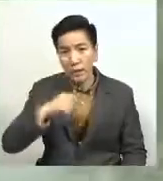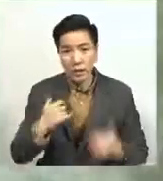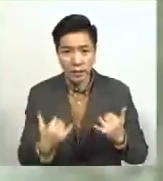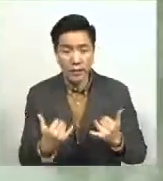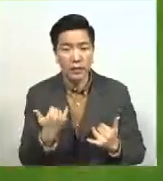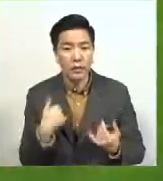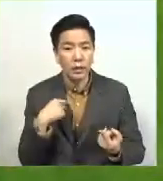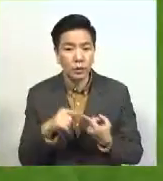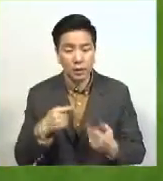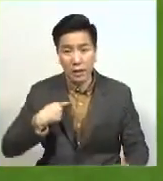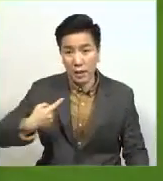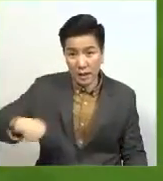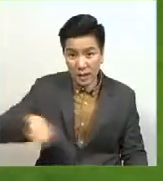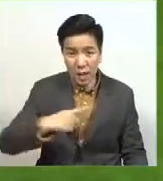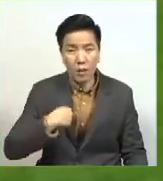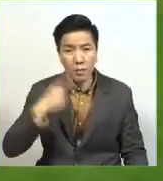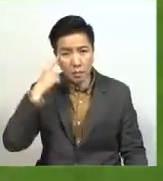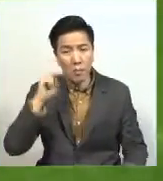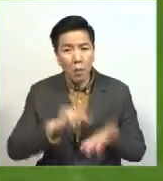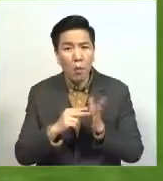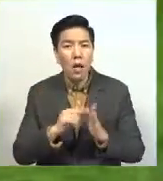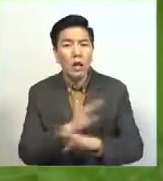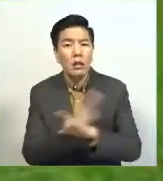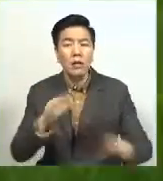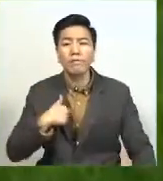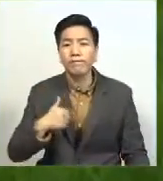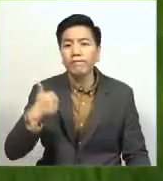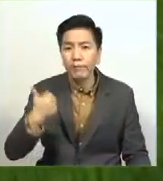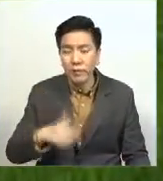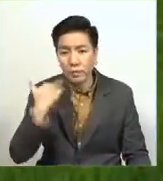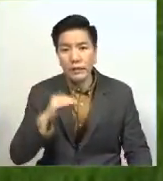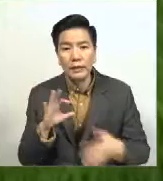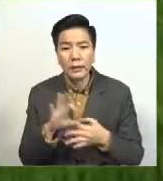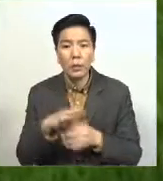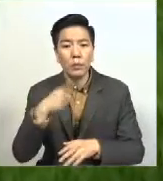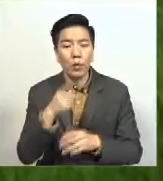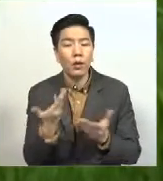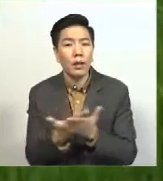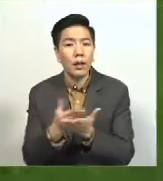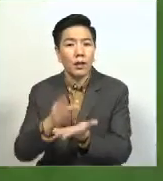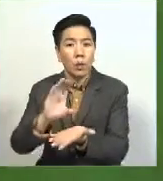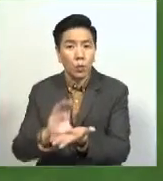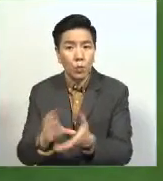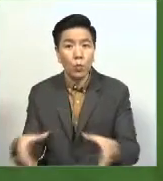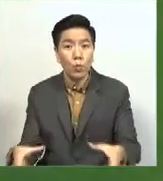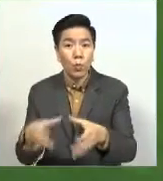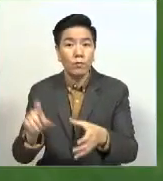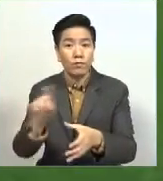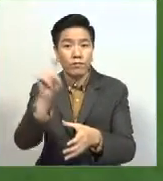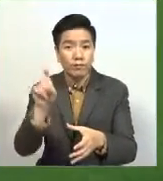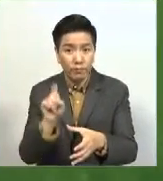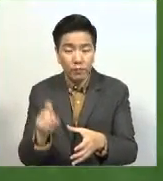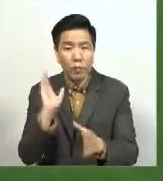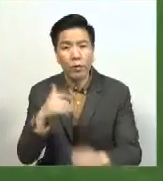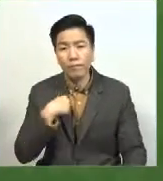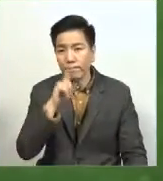คนมองว่าที่เราเนี่ยยังไม่สามารถยกเลิกได้เนื่องจากว่ามันเข้าไปเกี่ยวข้องกับผลประโยชน์ของกลุ่มทุนหรือว่าของกลุ่มผู้มีอิทธิพลหรือไม่มี